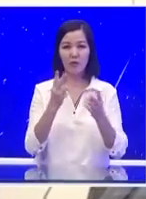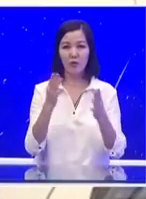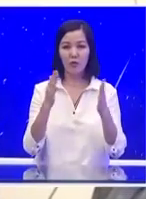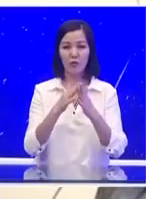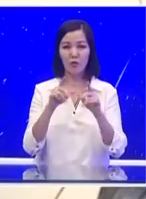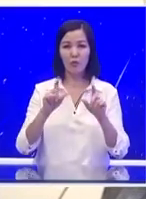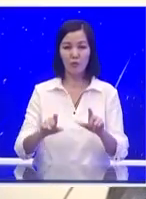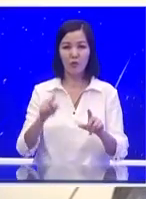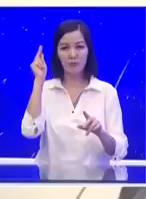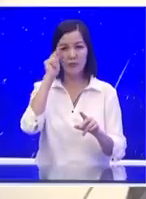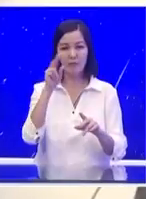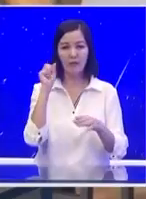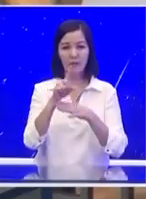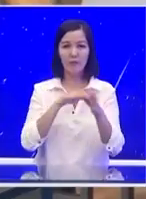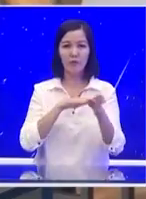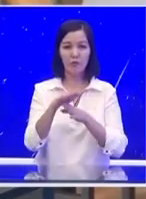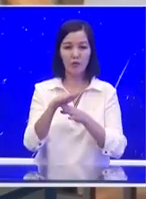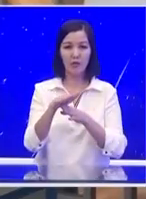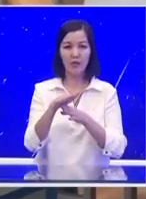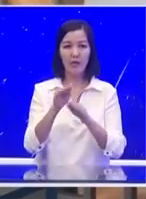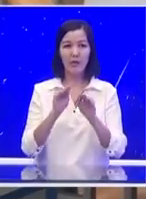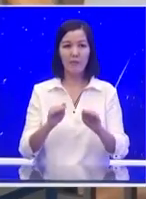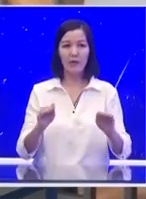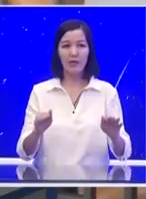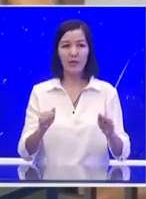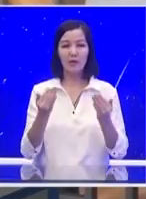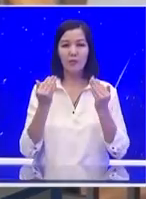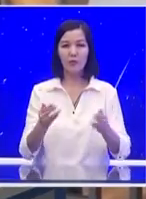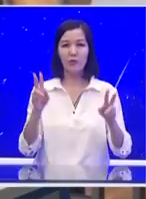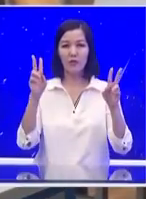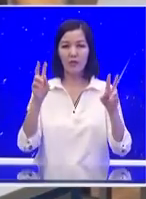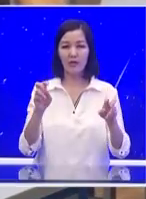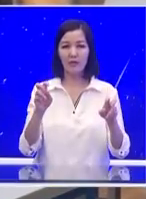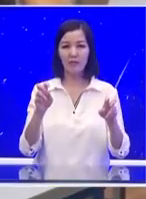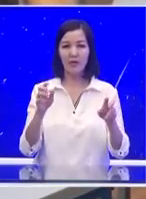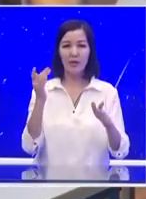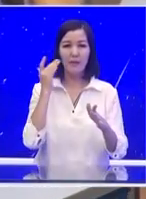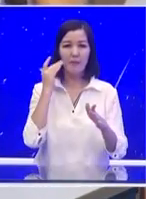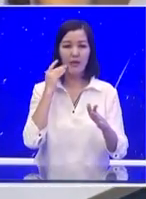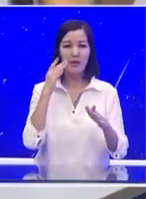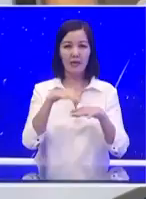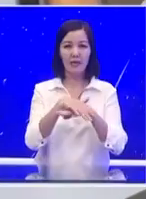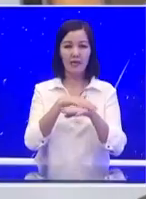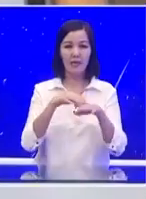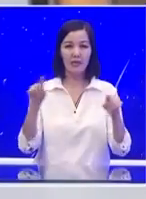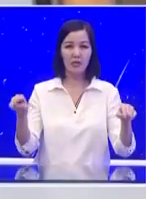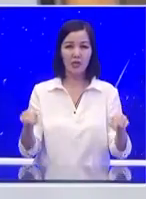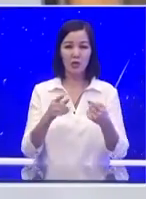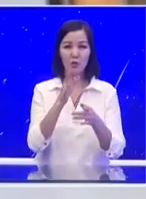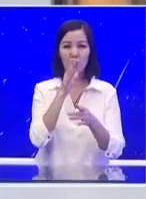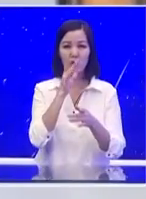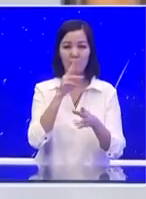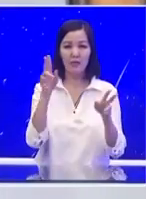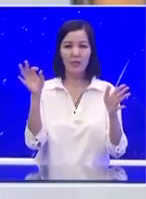дәріс тыңдап, тапсырма орындайды. Балалар, бүгін біздің өтетін тақырыбымыз мәңгілік елдің жаңғыру кезеңдері.